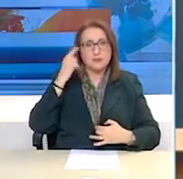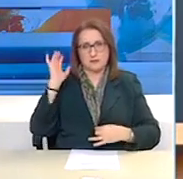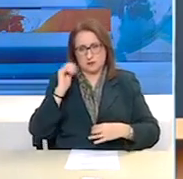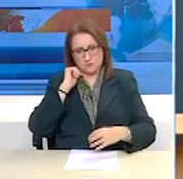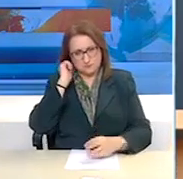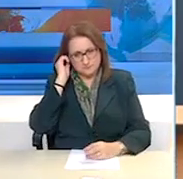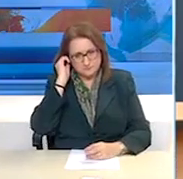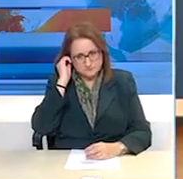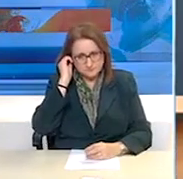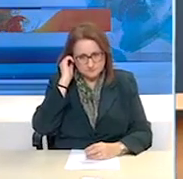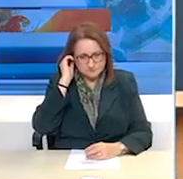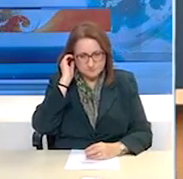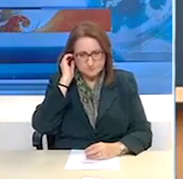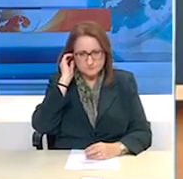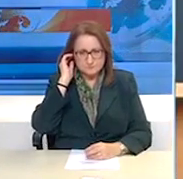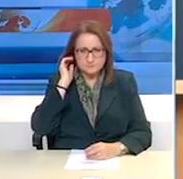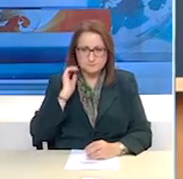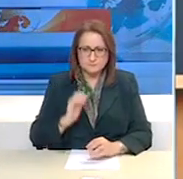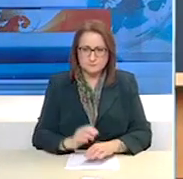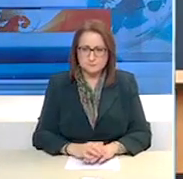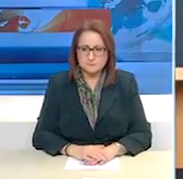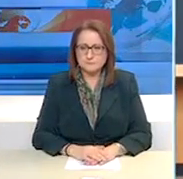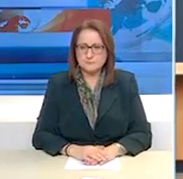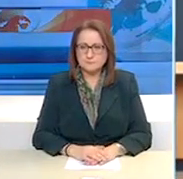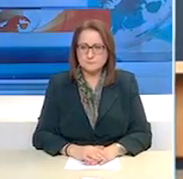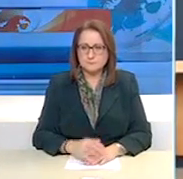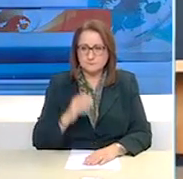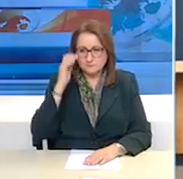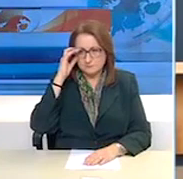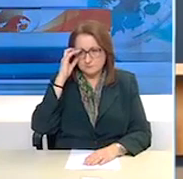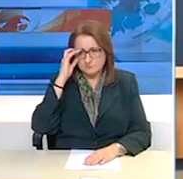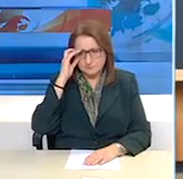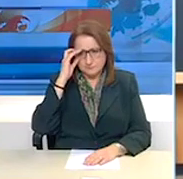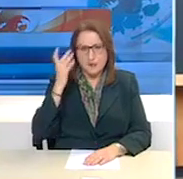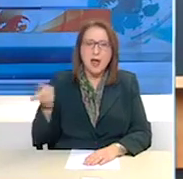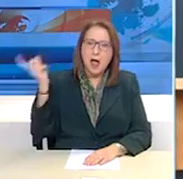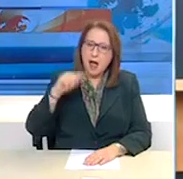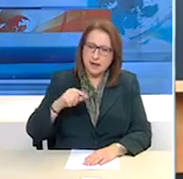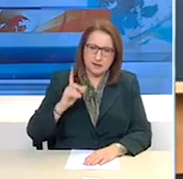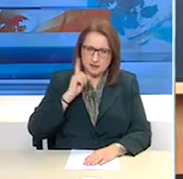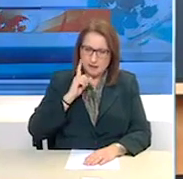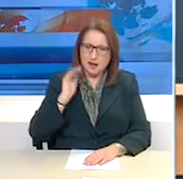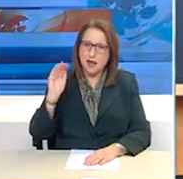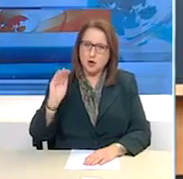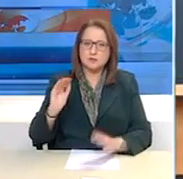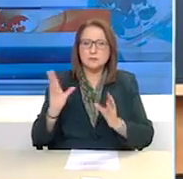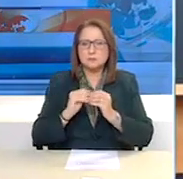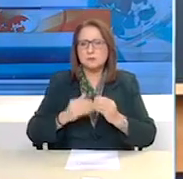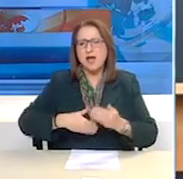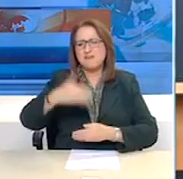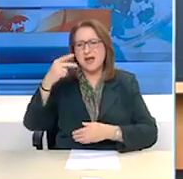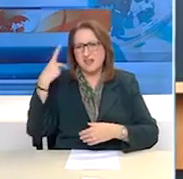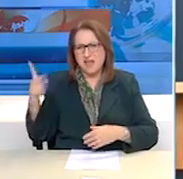Καλυφθήκαμε από τον κύριο καθηγητή. Επόμενη ερώτηση από την κυρία Ζουβόλου, τη Λάιφο και την ΠΑΜ. Κύριε καθηγητά, ελπίζοντας